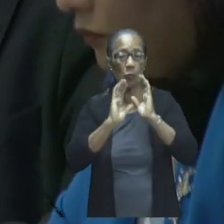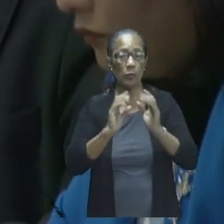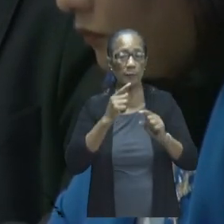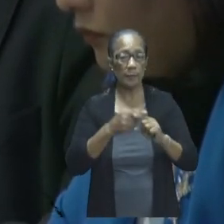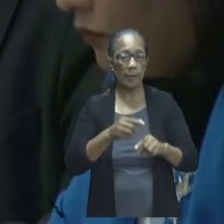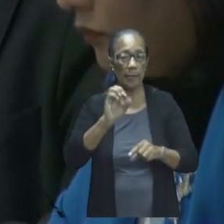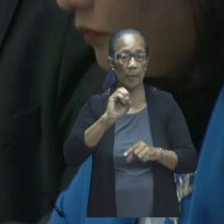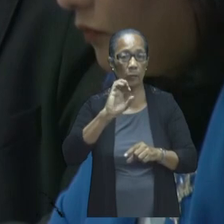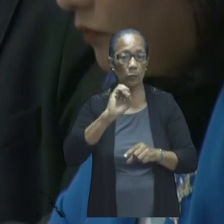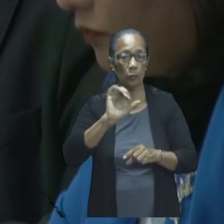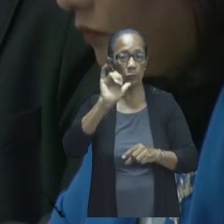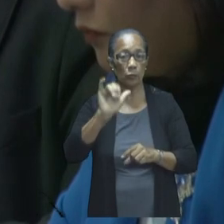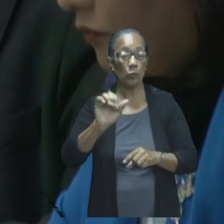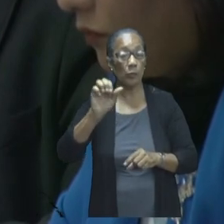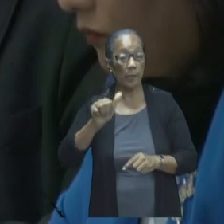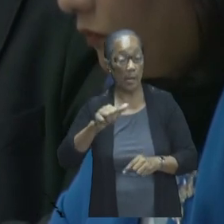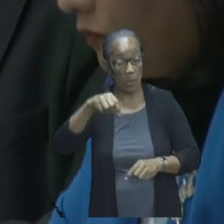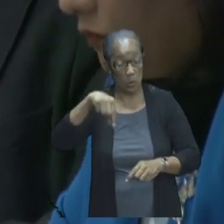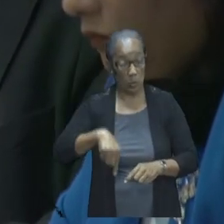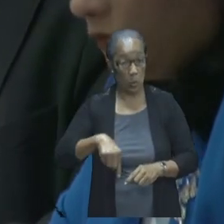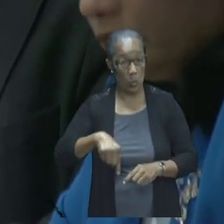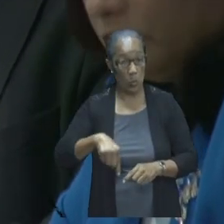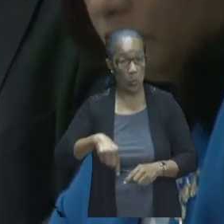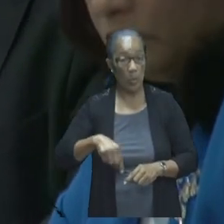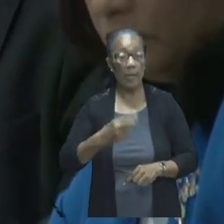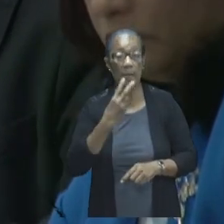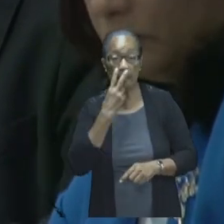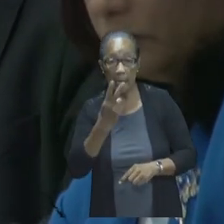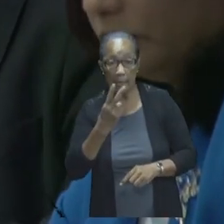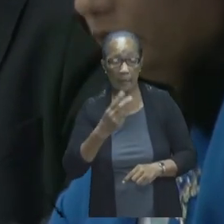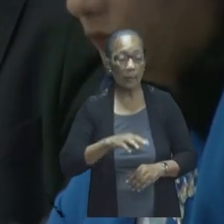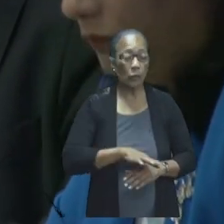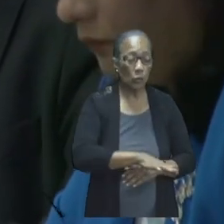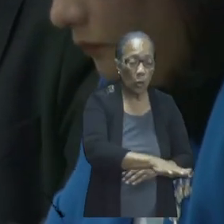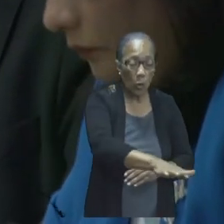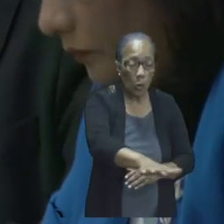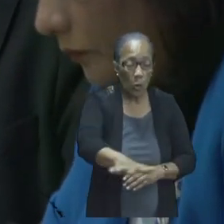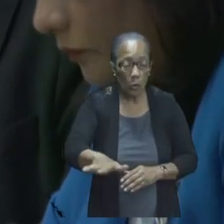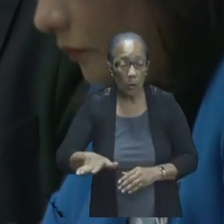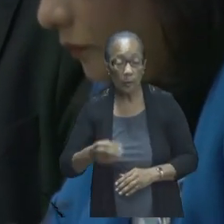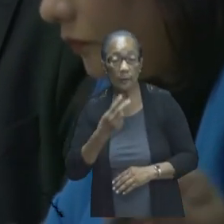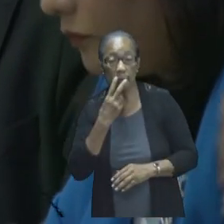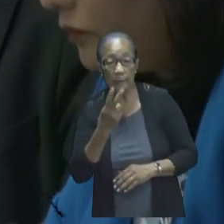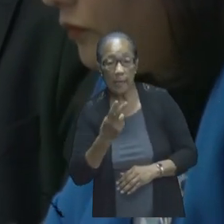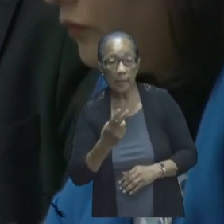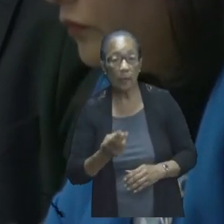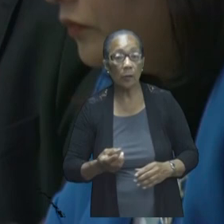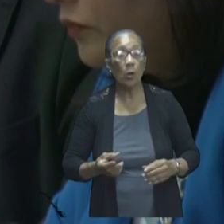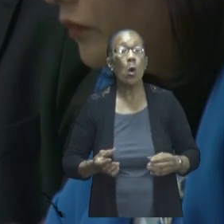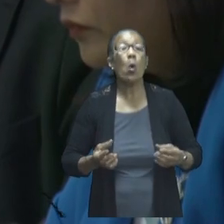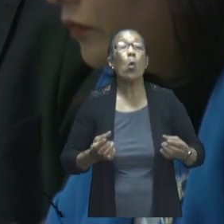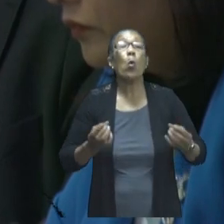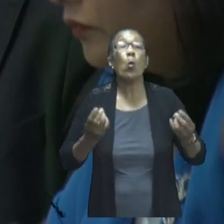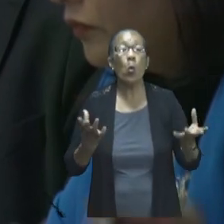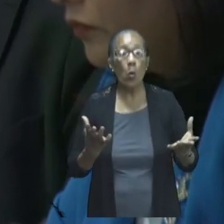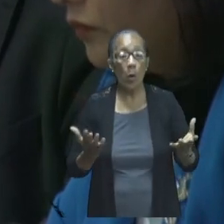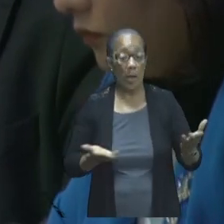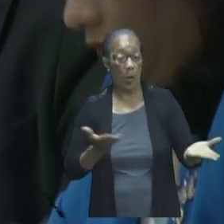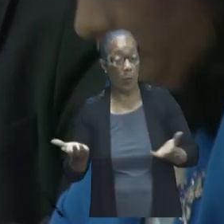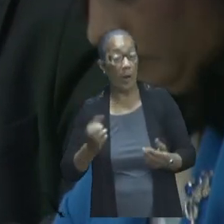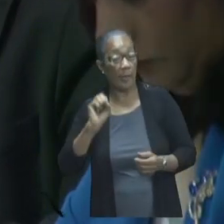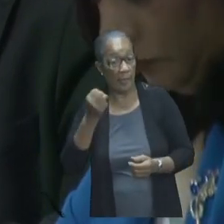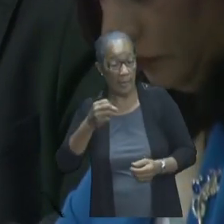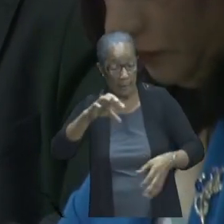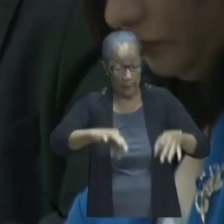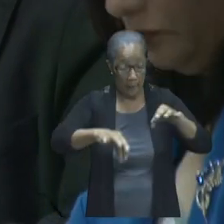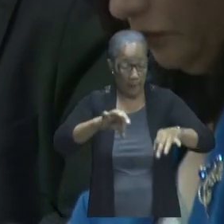in china bezig de gronden na te gaan van waar de wijzigen wat ze zouden kunnen telen wat we zullen ook zouden kunnen aanbevelen